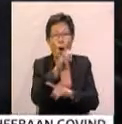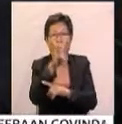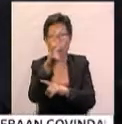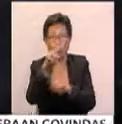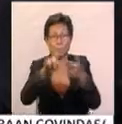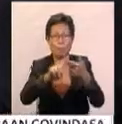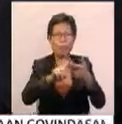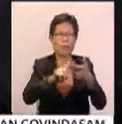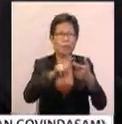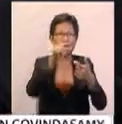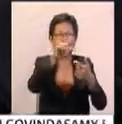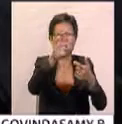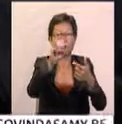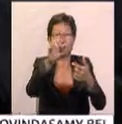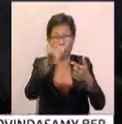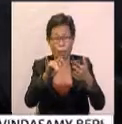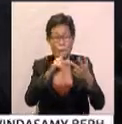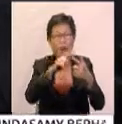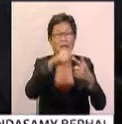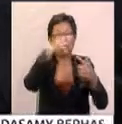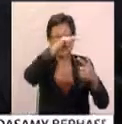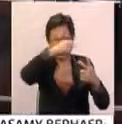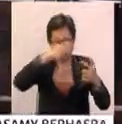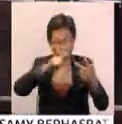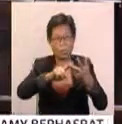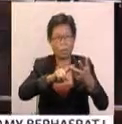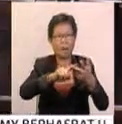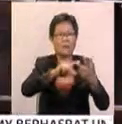Boy, G-Boy Swag dari Taiwan,